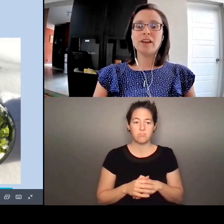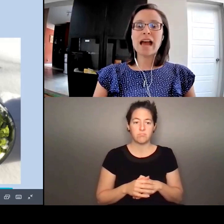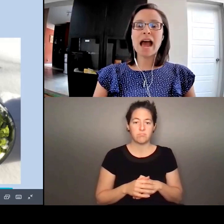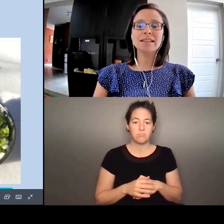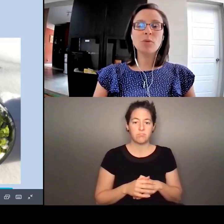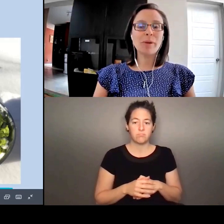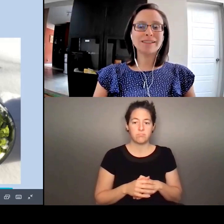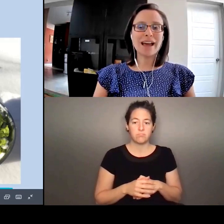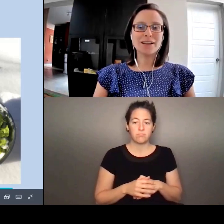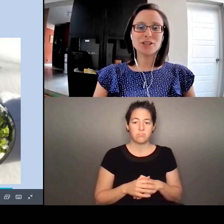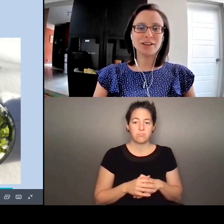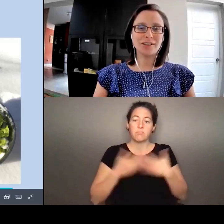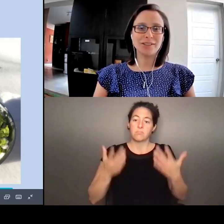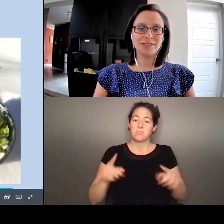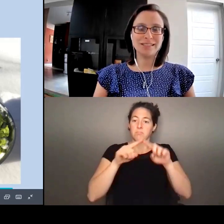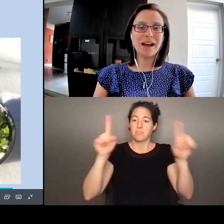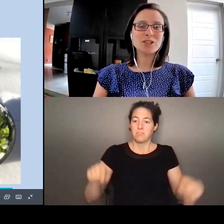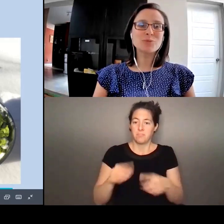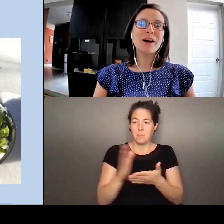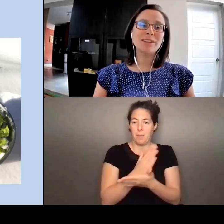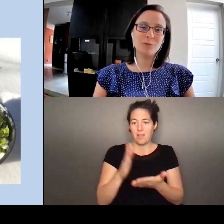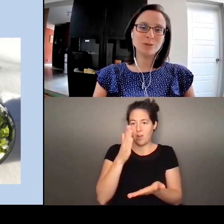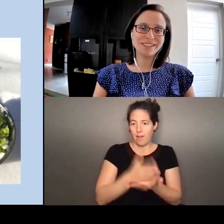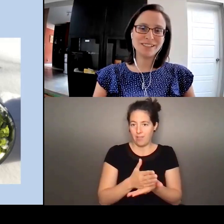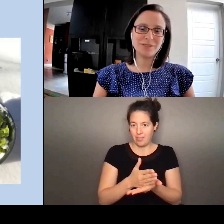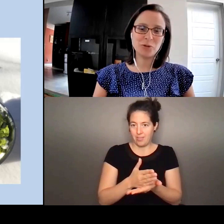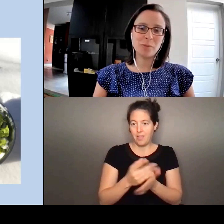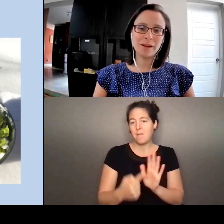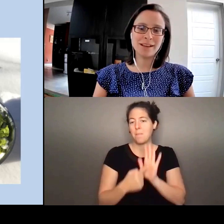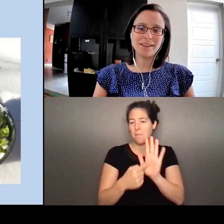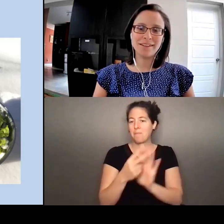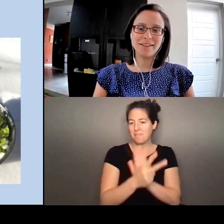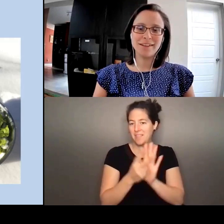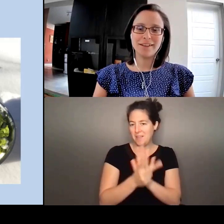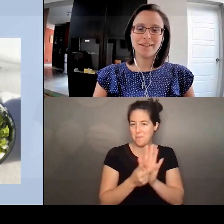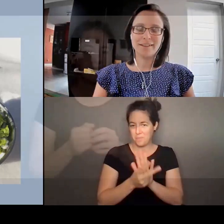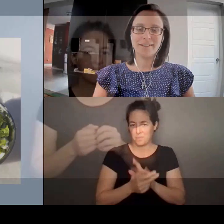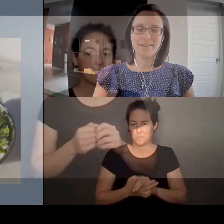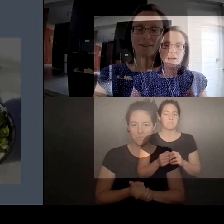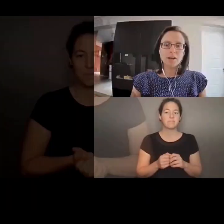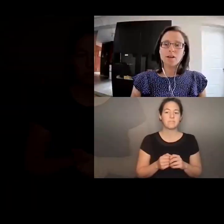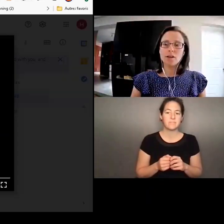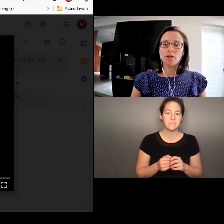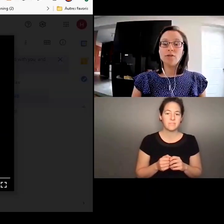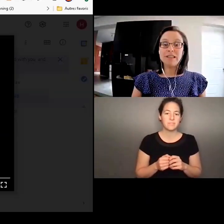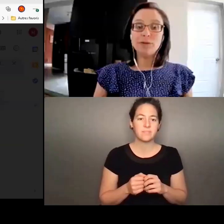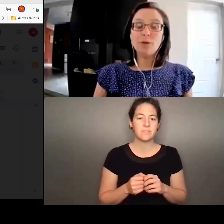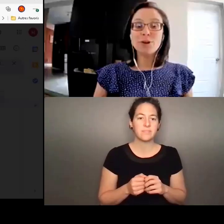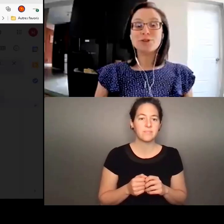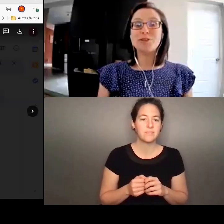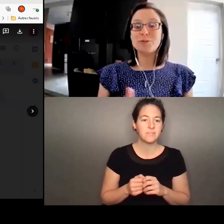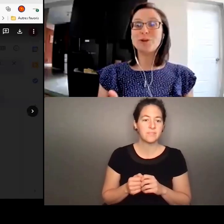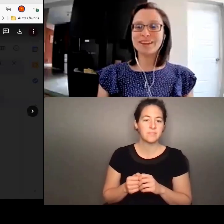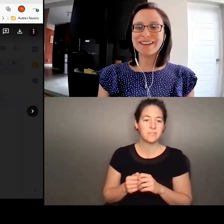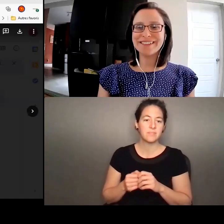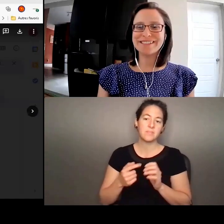Je vais arrêter mon partage d'images pour aller vous montrer des vidéos maintenant. vidéo que